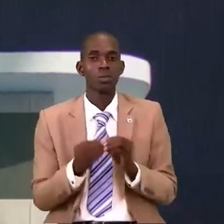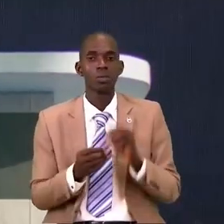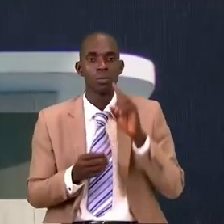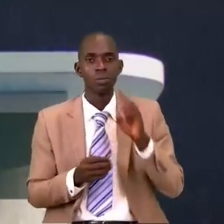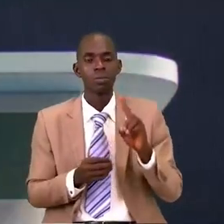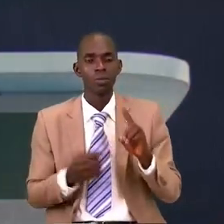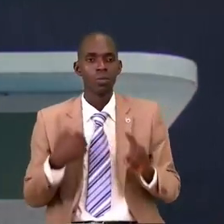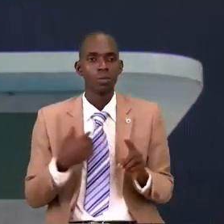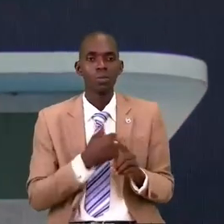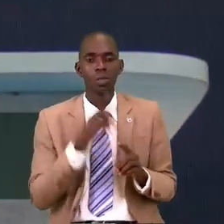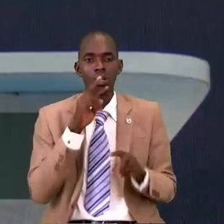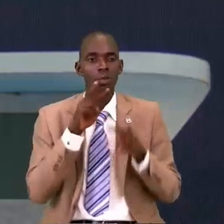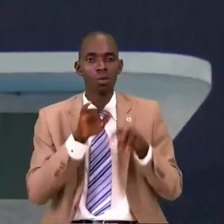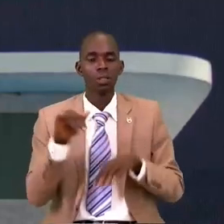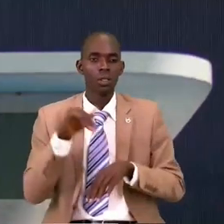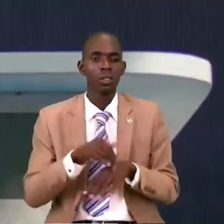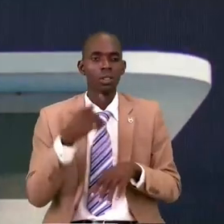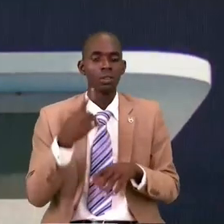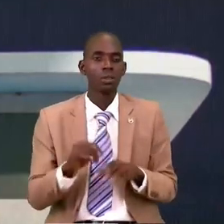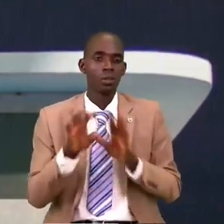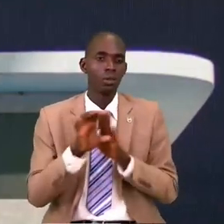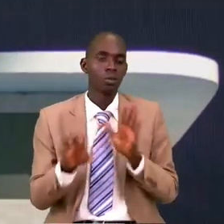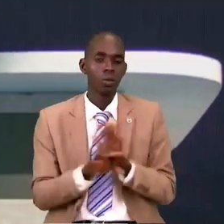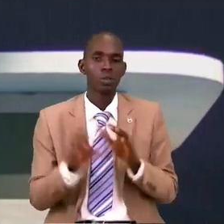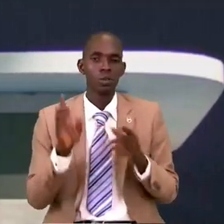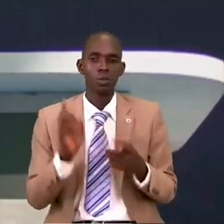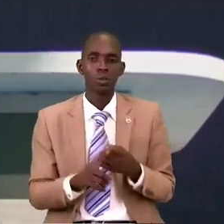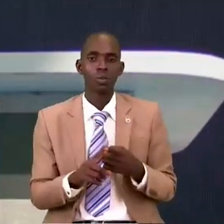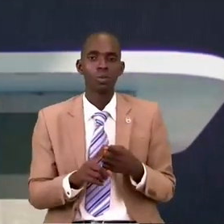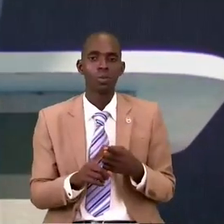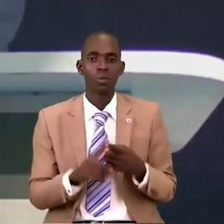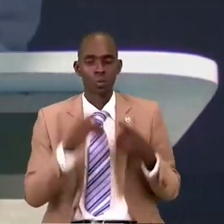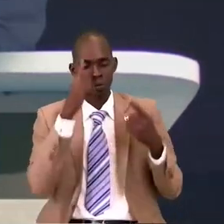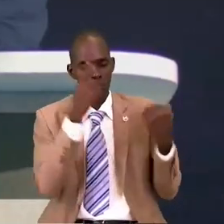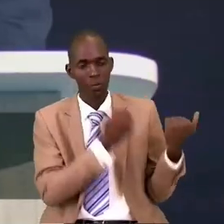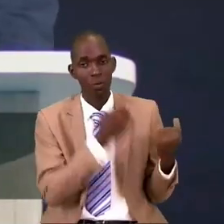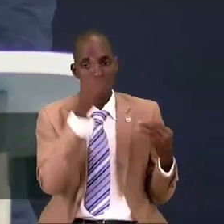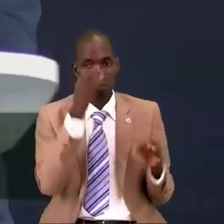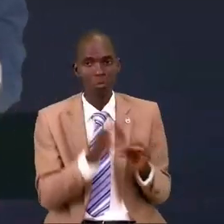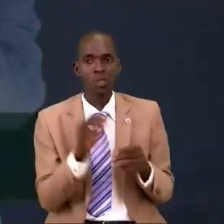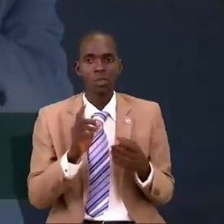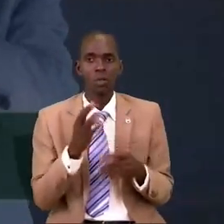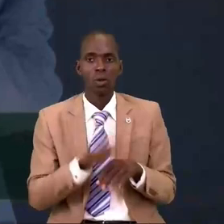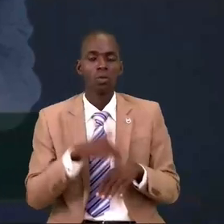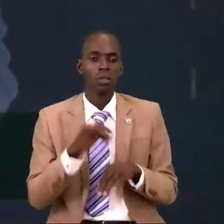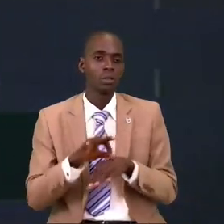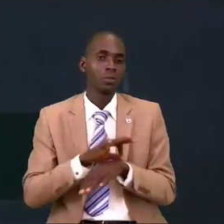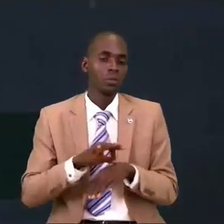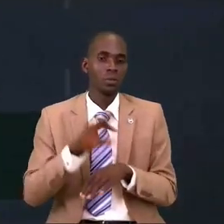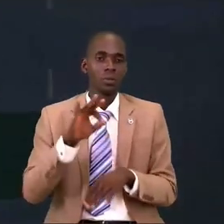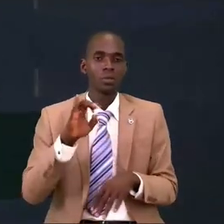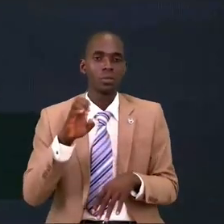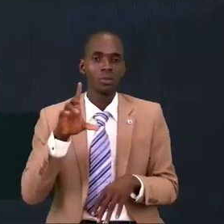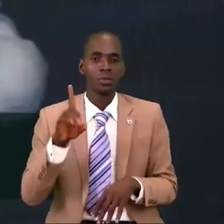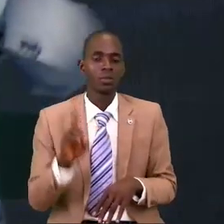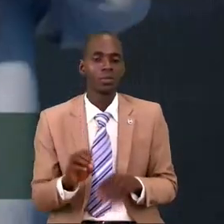d'avoir foi sur le terrain. Deuxièmement, notre confiance en sa fidélité sur le terrain. Troisième élément,